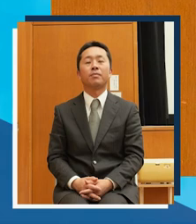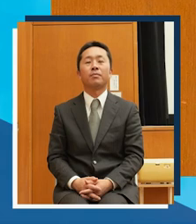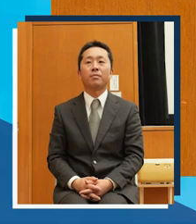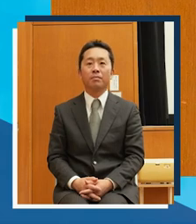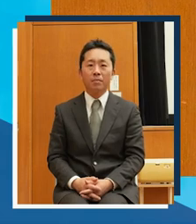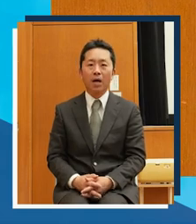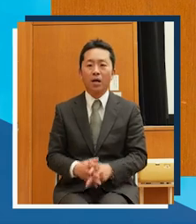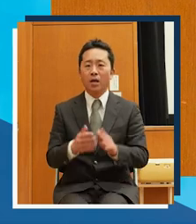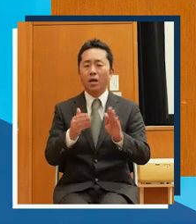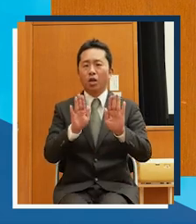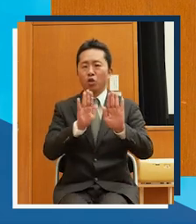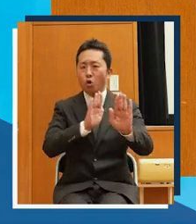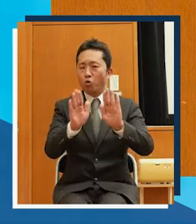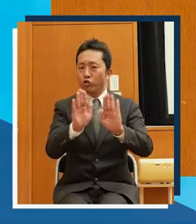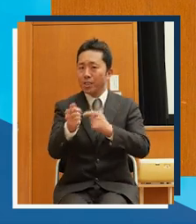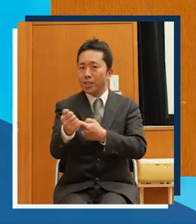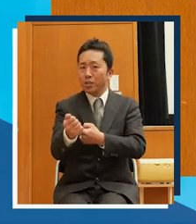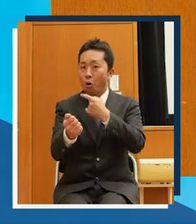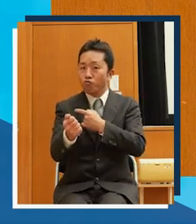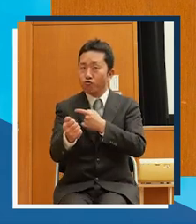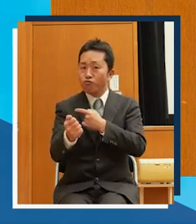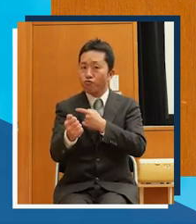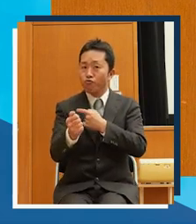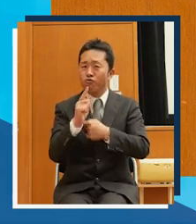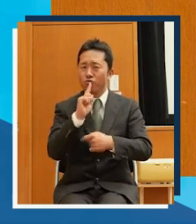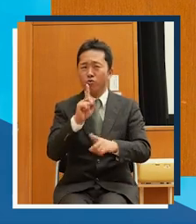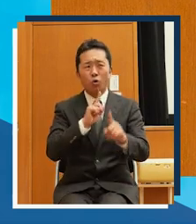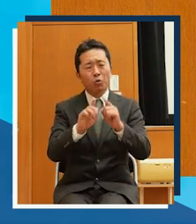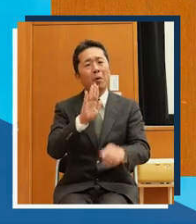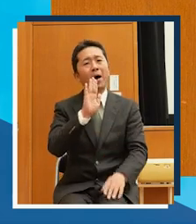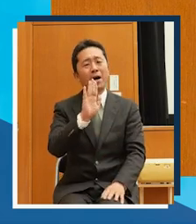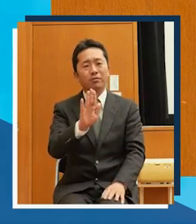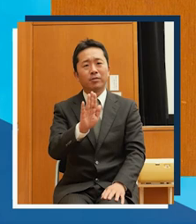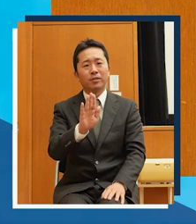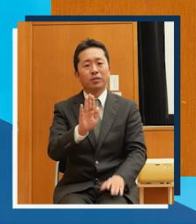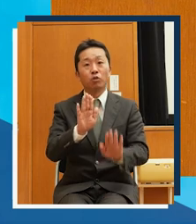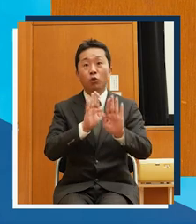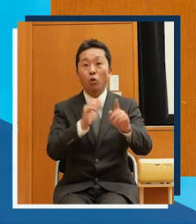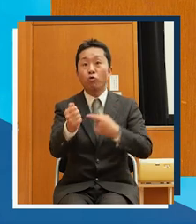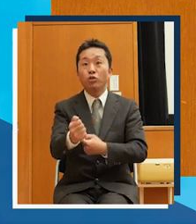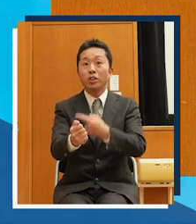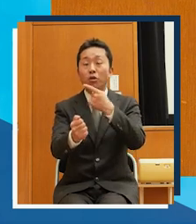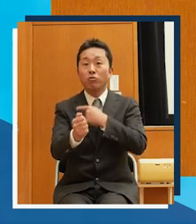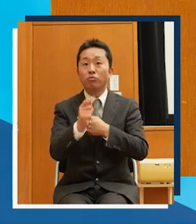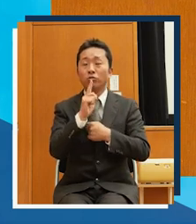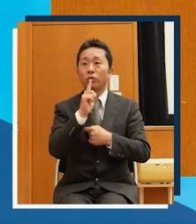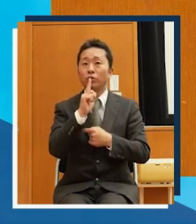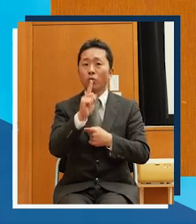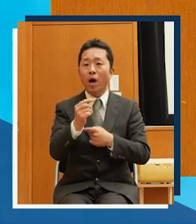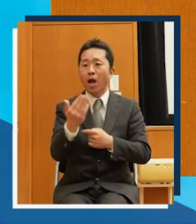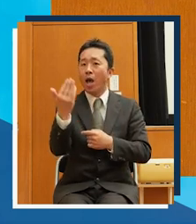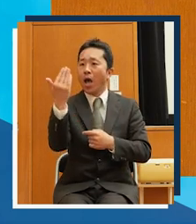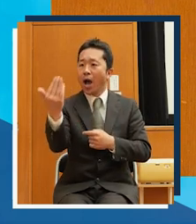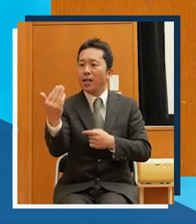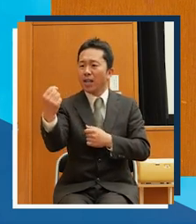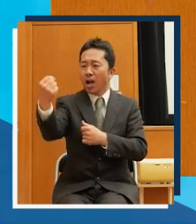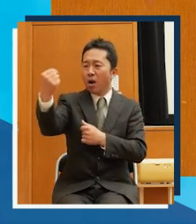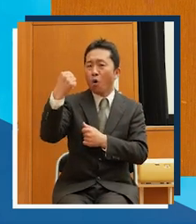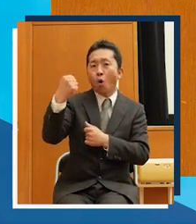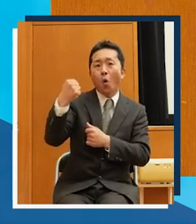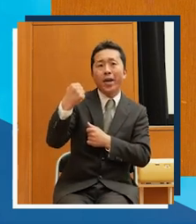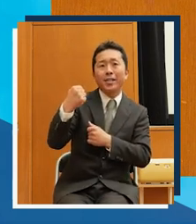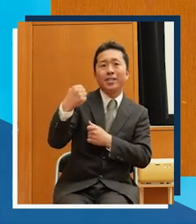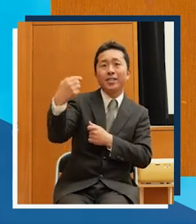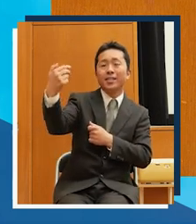え抑止力という言葉はよく使われる言葉ですである一定の抑止力はえつまりえ相手が攻撃してきたらその